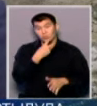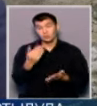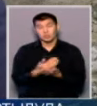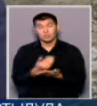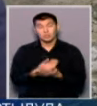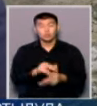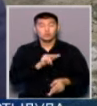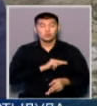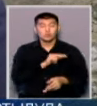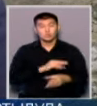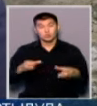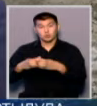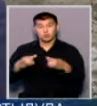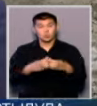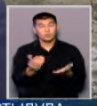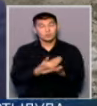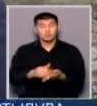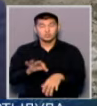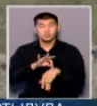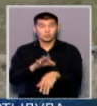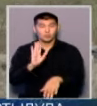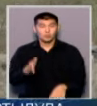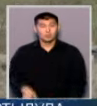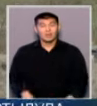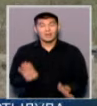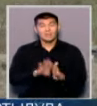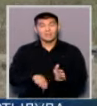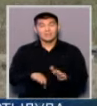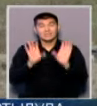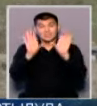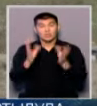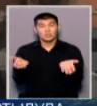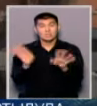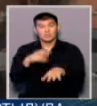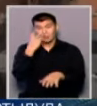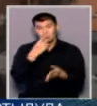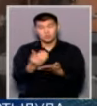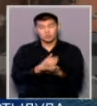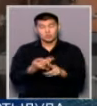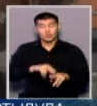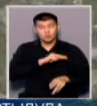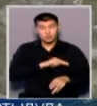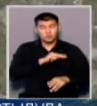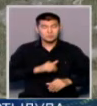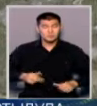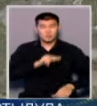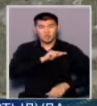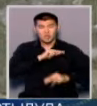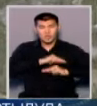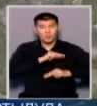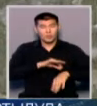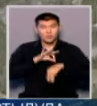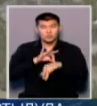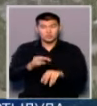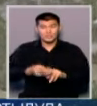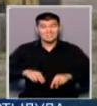сай тазартылатын болады, шығарылып қоқыстар толығымен. Заңсыз тасталған қоқыстарды жинауда жұмысшылар аянбай еңбек етуде. Аталған